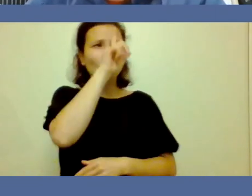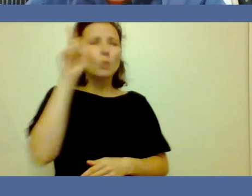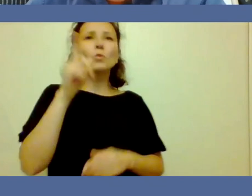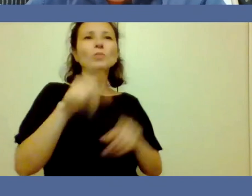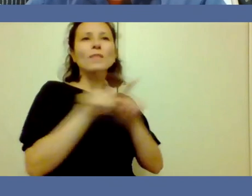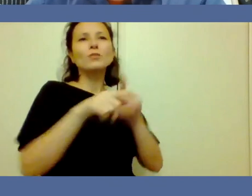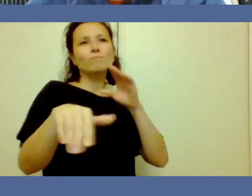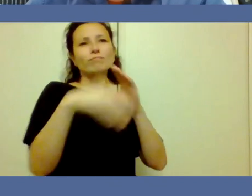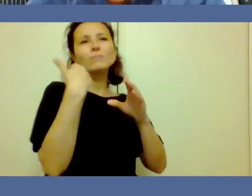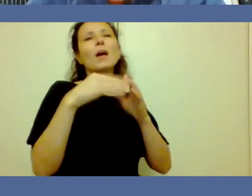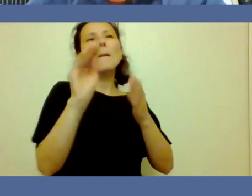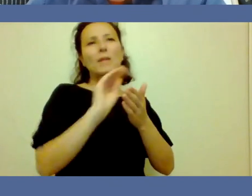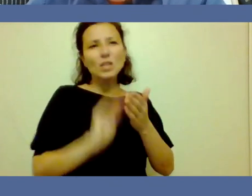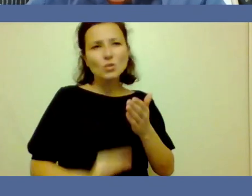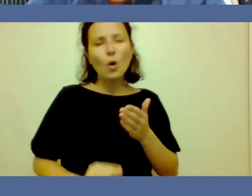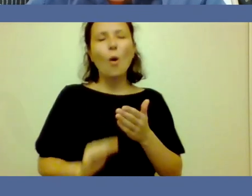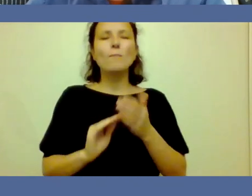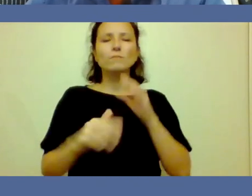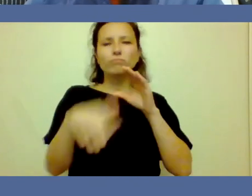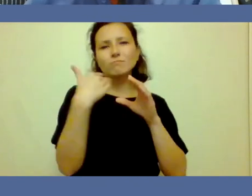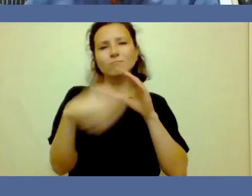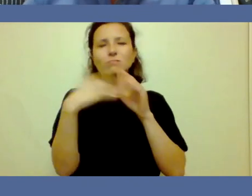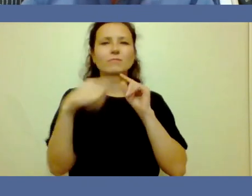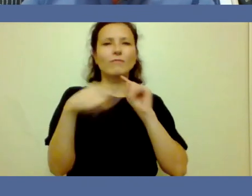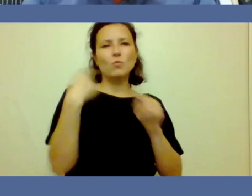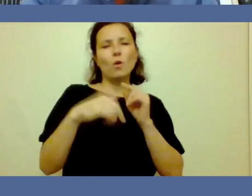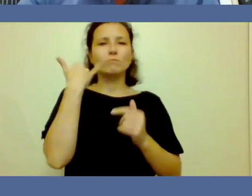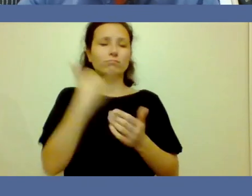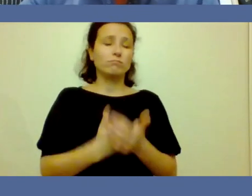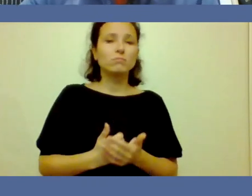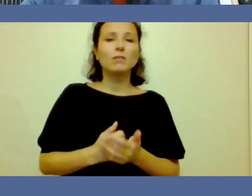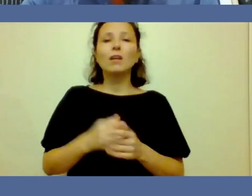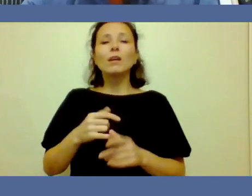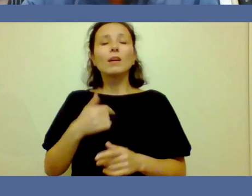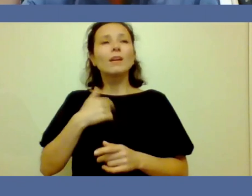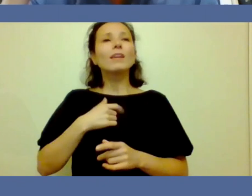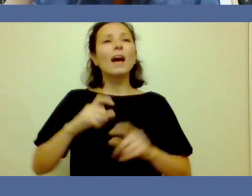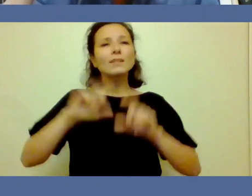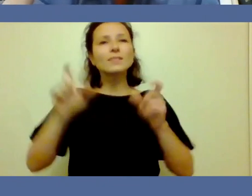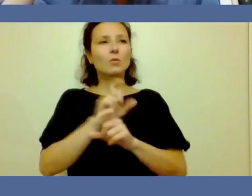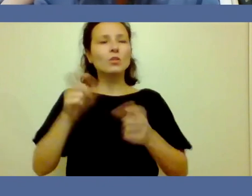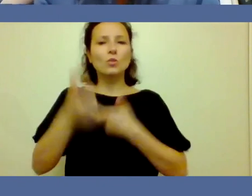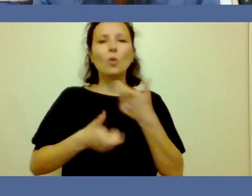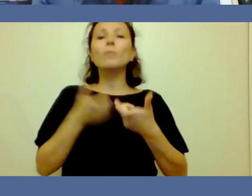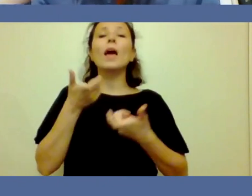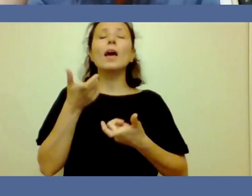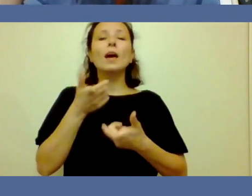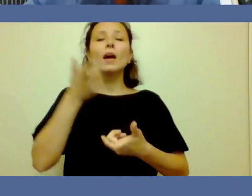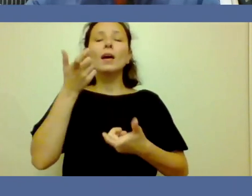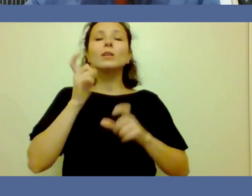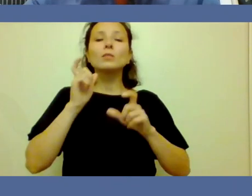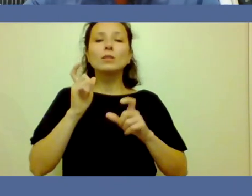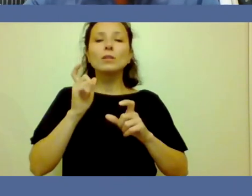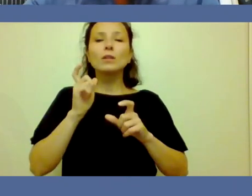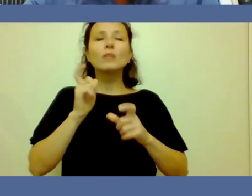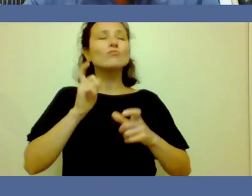piszą. Nieustannie robię taki update systemu, który polega na tym, że wie pan, rynek